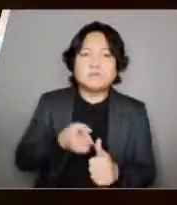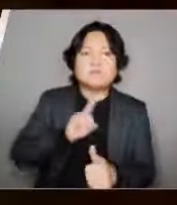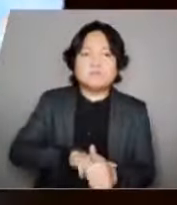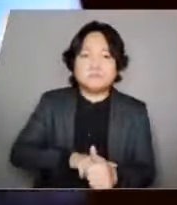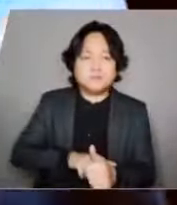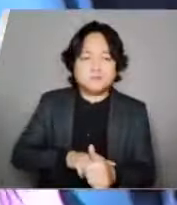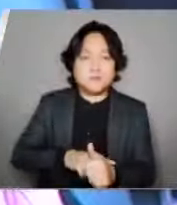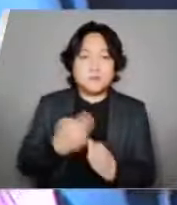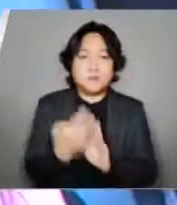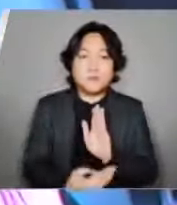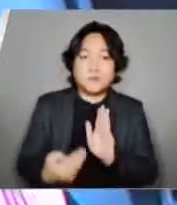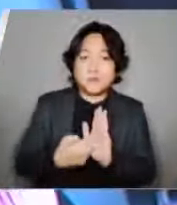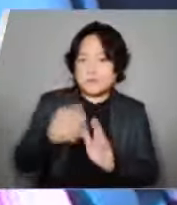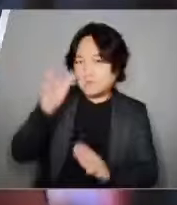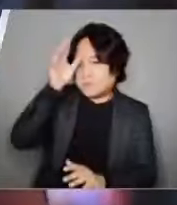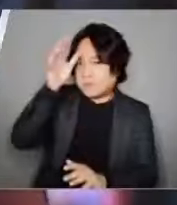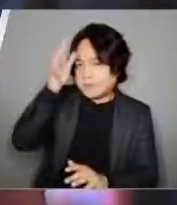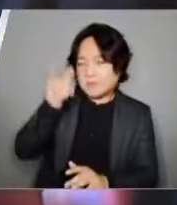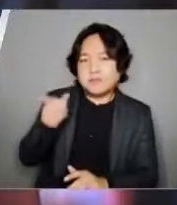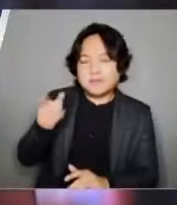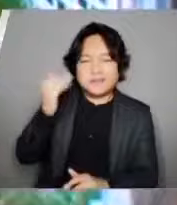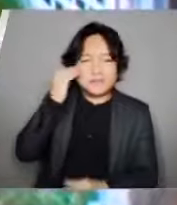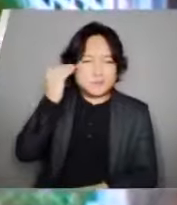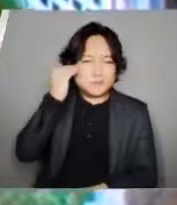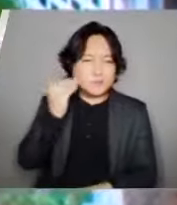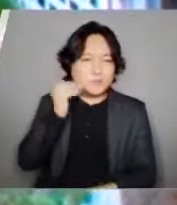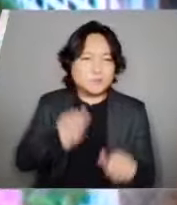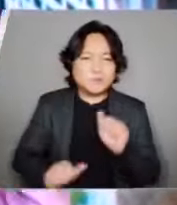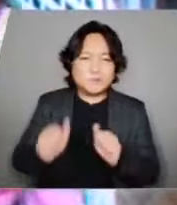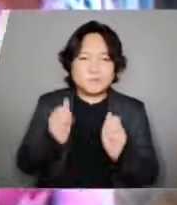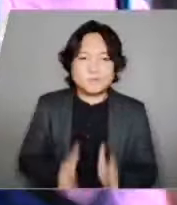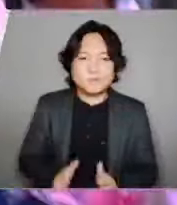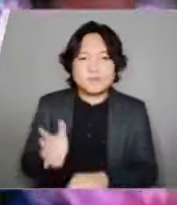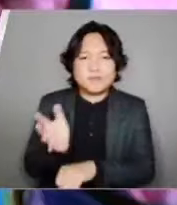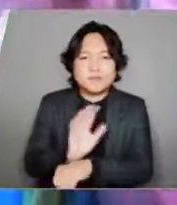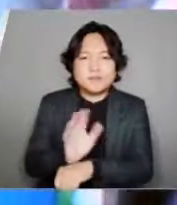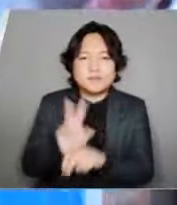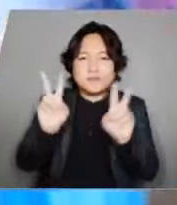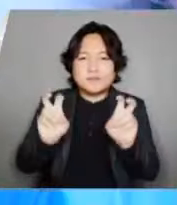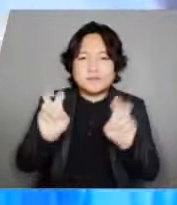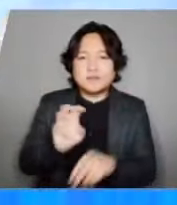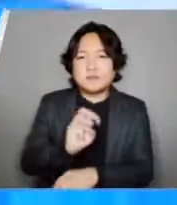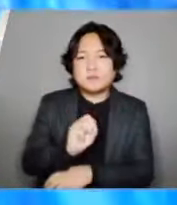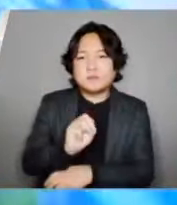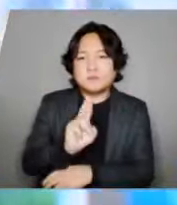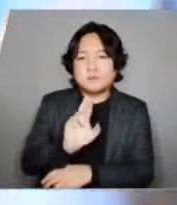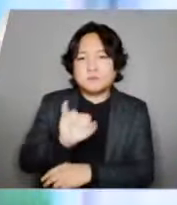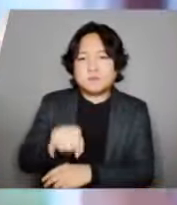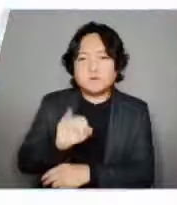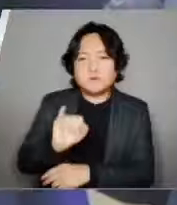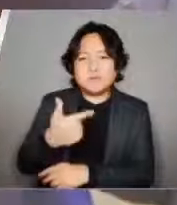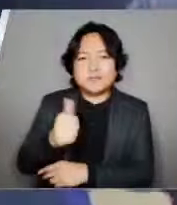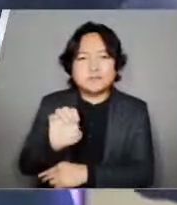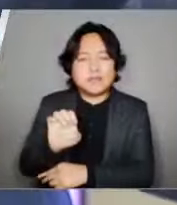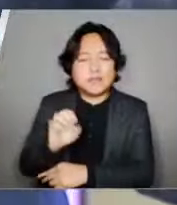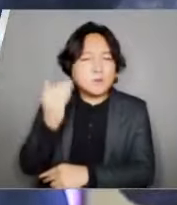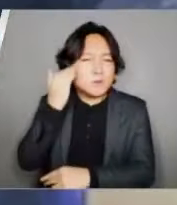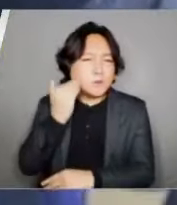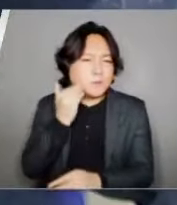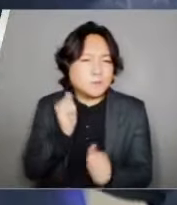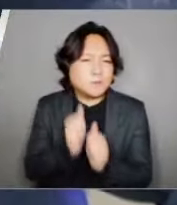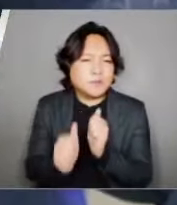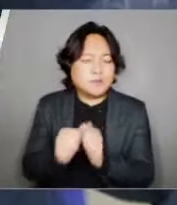Korean actor na si Kim Ji-soo. Para yan sa film na Mujige, na ang ibig sabihin sa Korean ay rainbow. Also, this